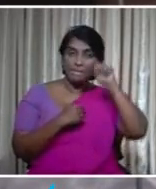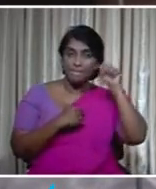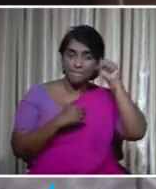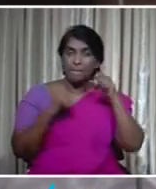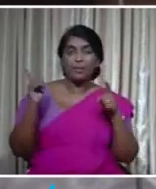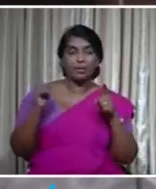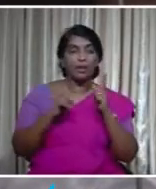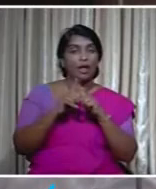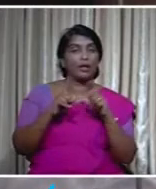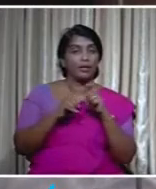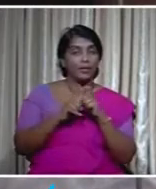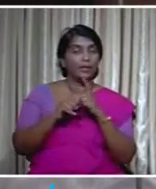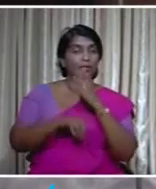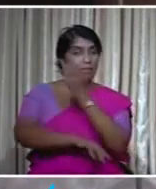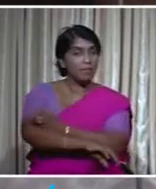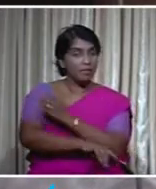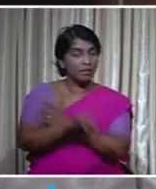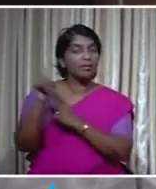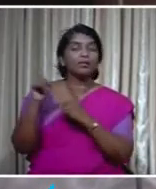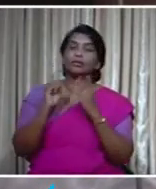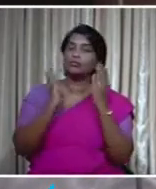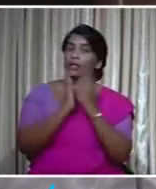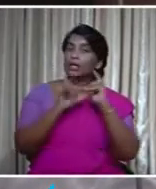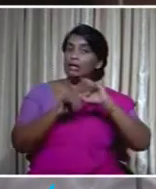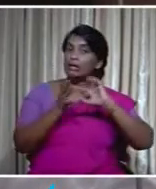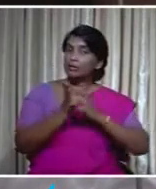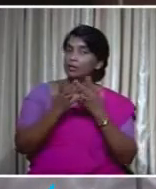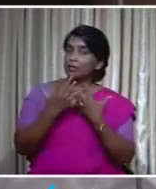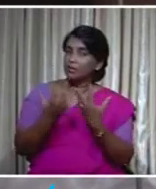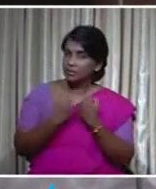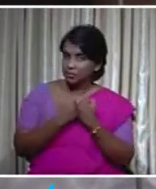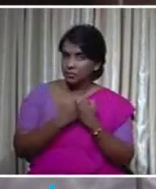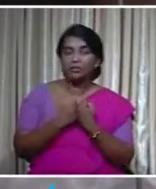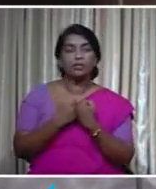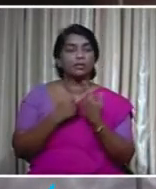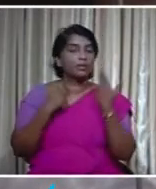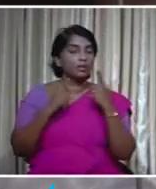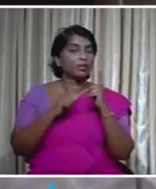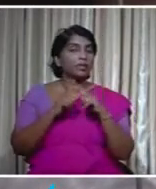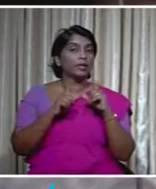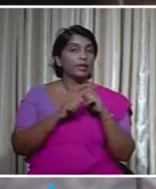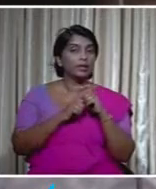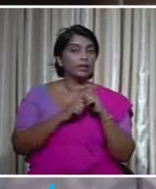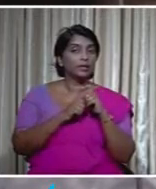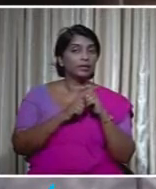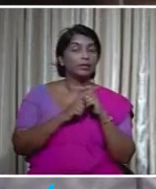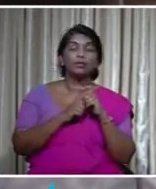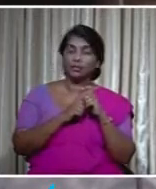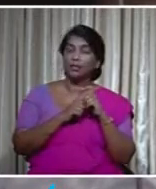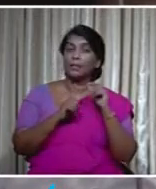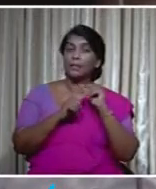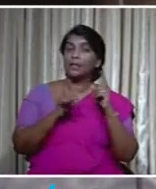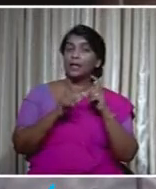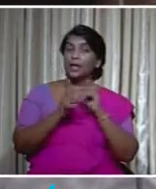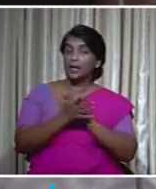விவசாய ஆசிரியராகவும் அதே தேசிய கல்வி நிறுவனம் ஊடாக கல்வி பின்பட்ட படிப்பு டிப்ளமா போஸ்ட் கிராஜுவேட் டிப்ளமாவை முடித்தவன். அதே